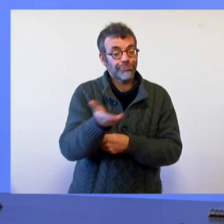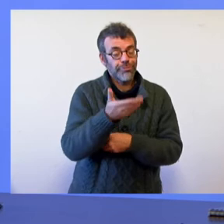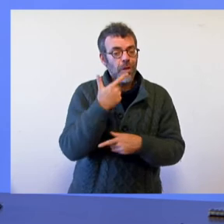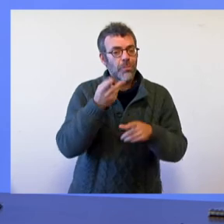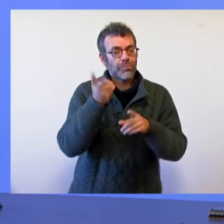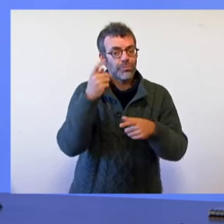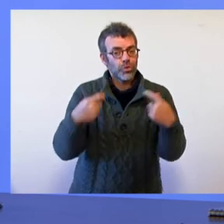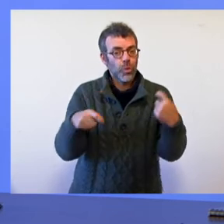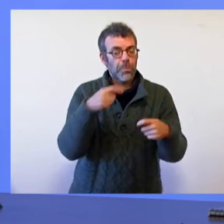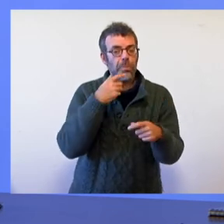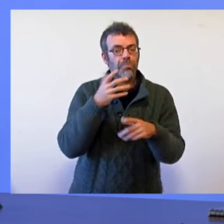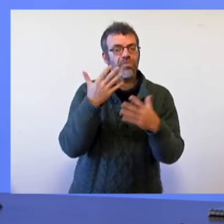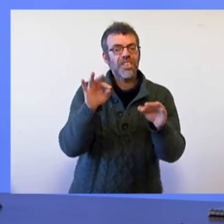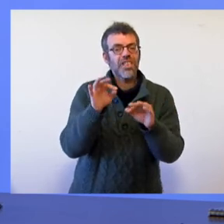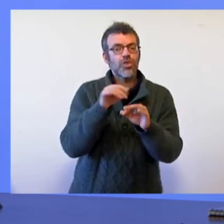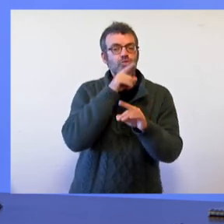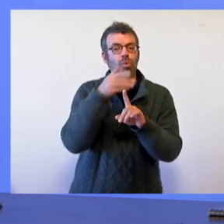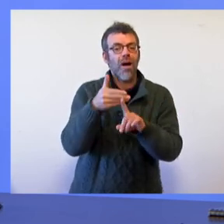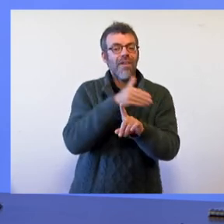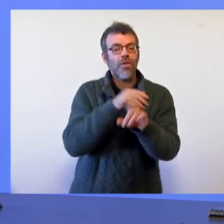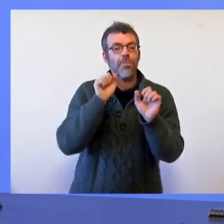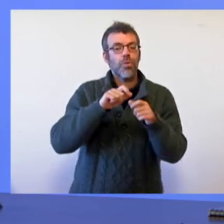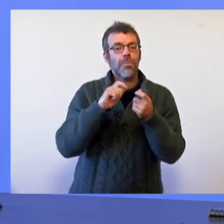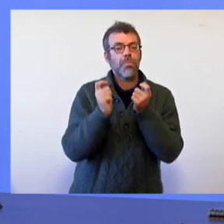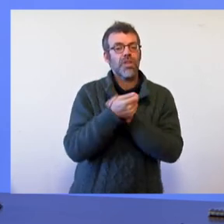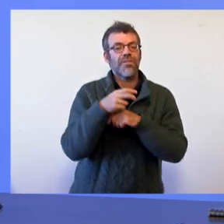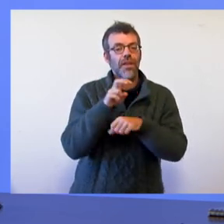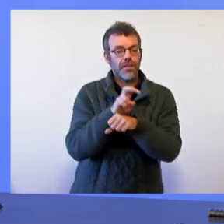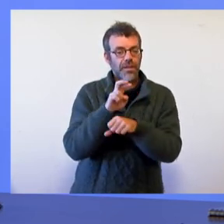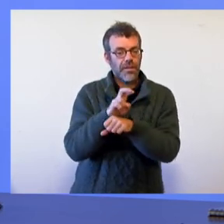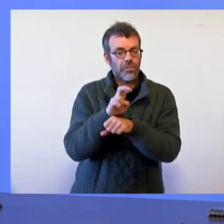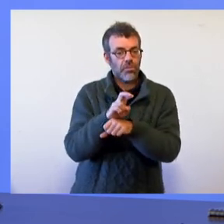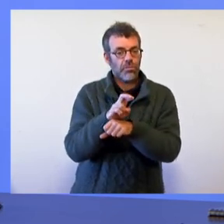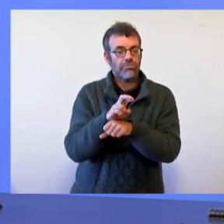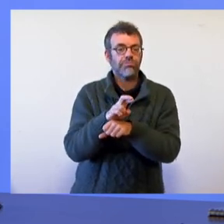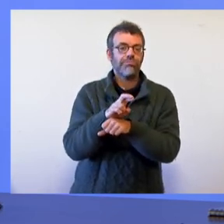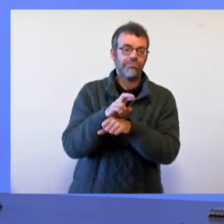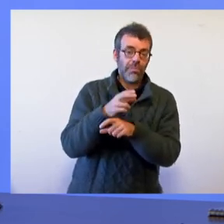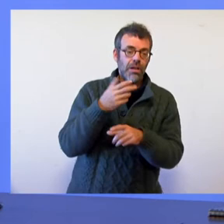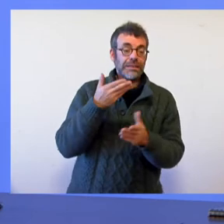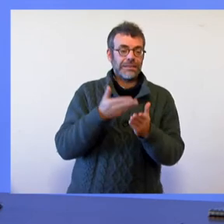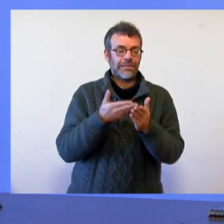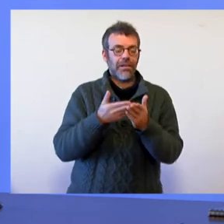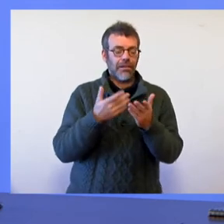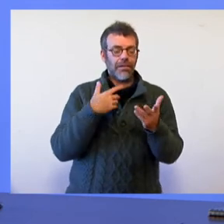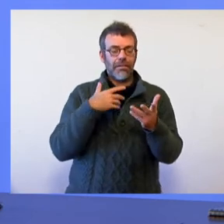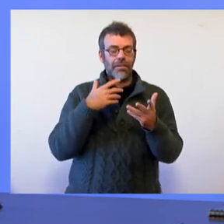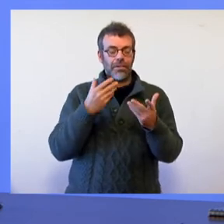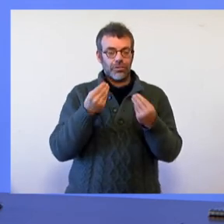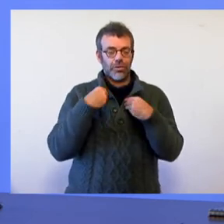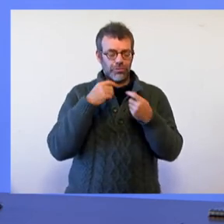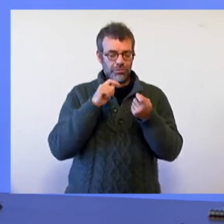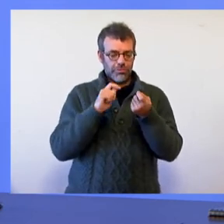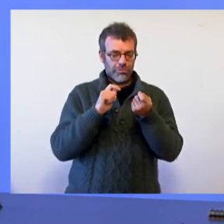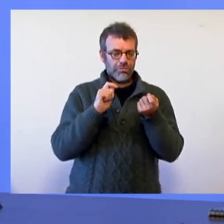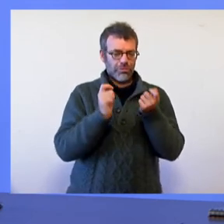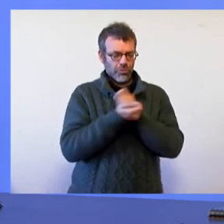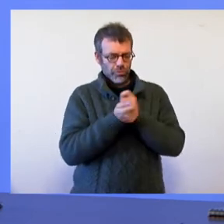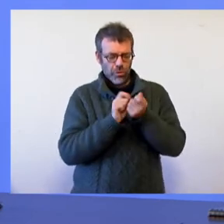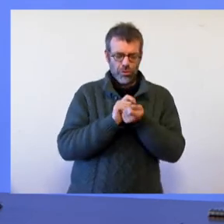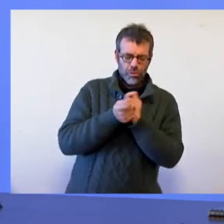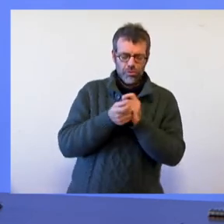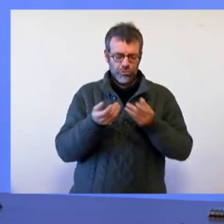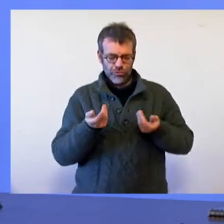réservations 10 jours avant. C'est quelque chose qui est compliqué à gérer dans la production des repas, parce que vous imaginez bien que la production de 15 000 repas par